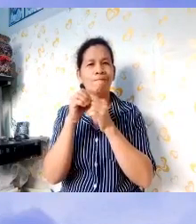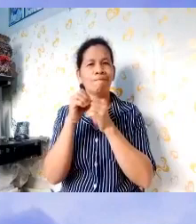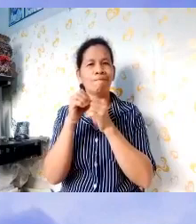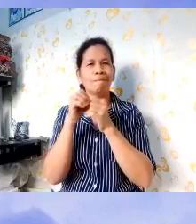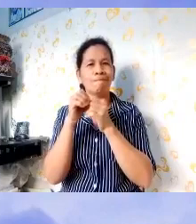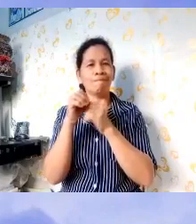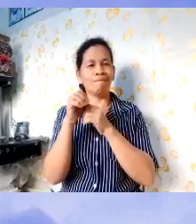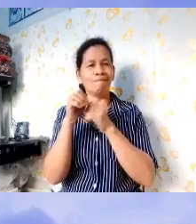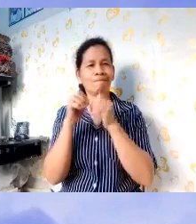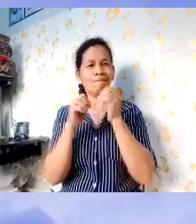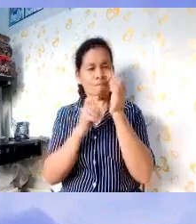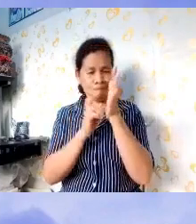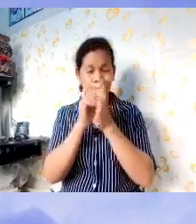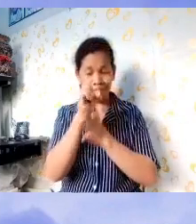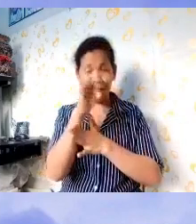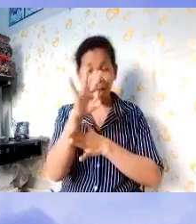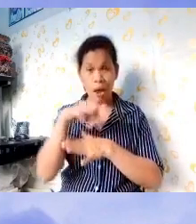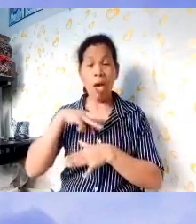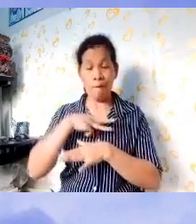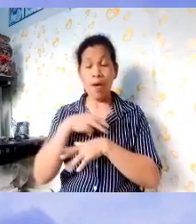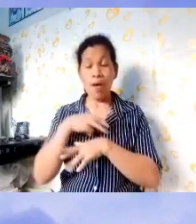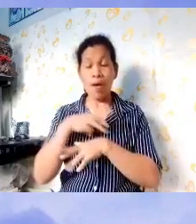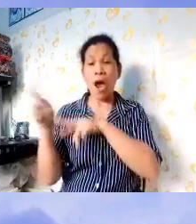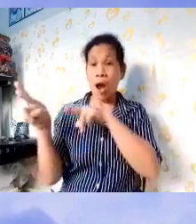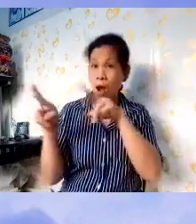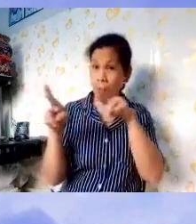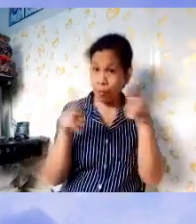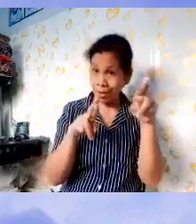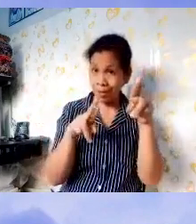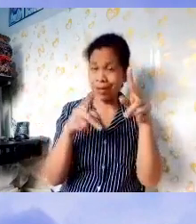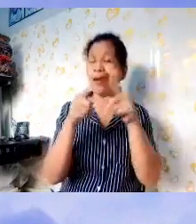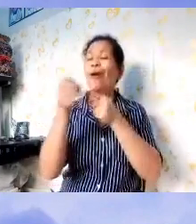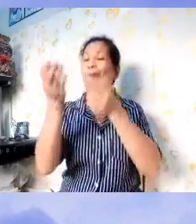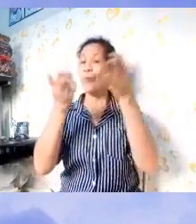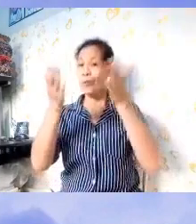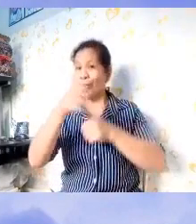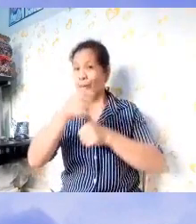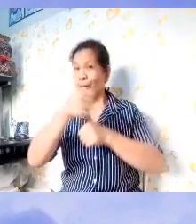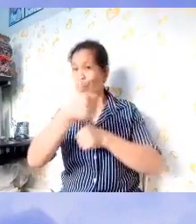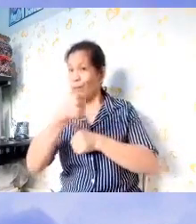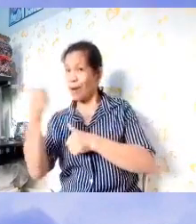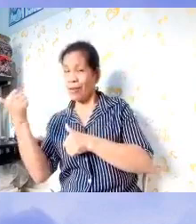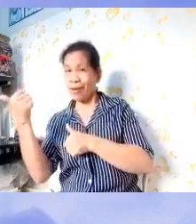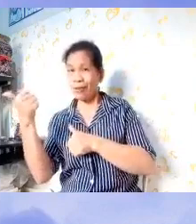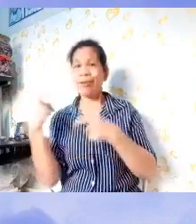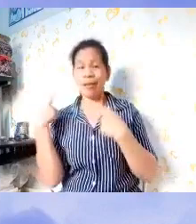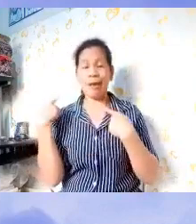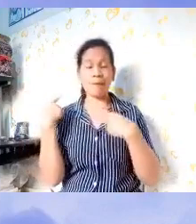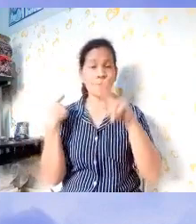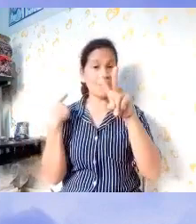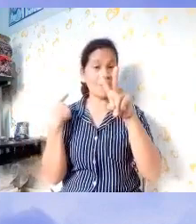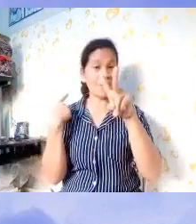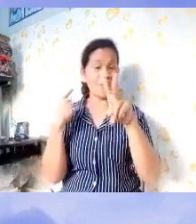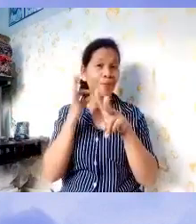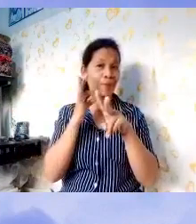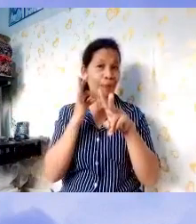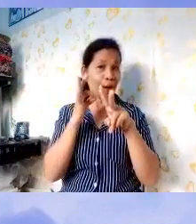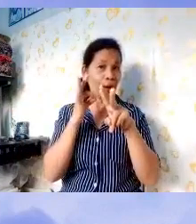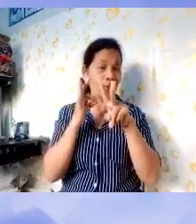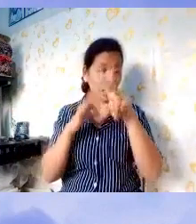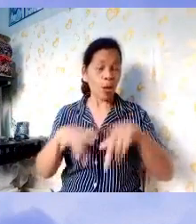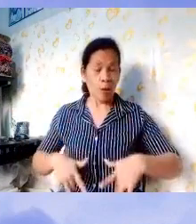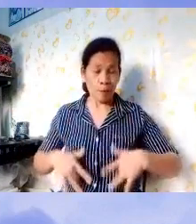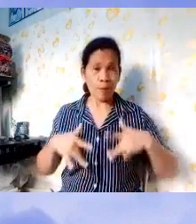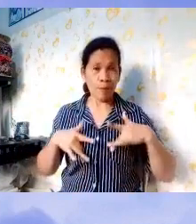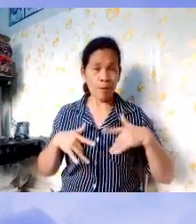mamunga this time ng mga kaluluwa kasi dalawang klase po ng bungang. Isang ang isang spiritual na buhay na lumalago.